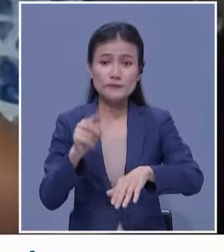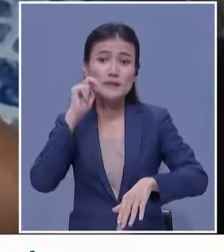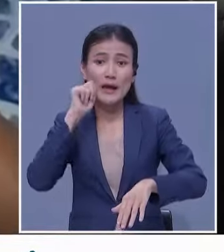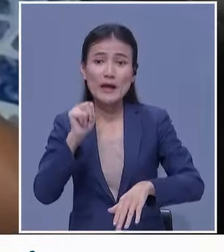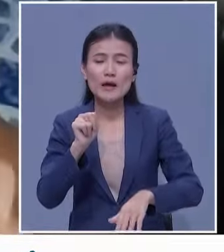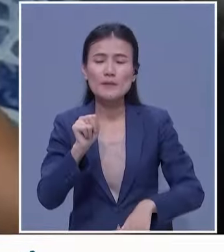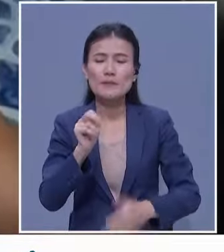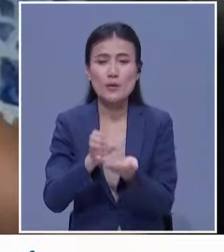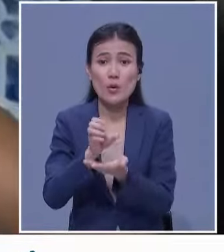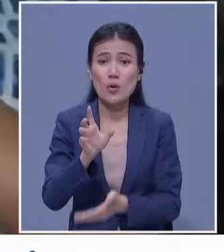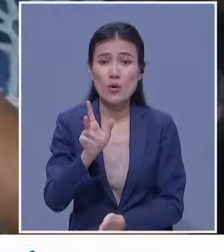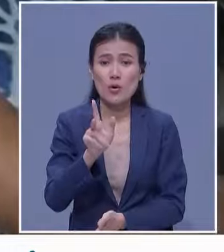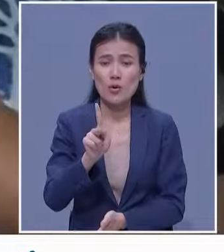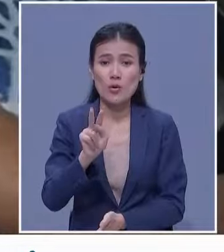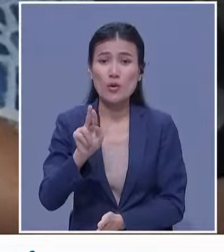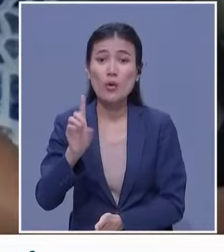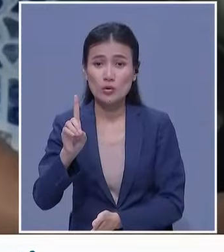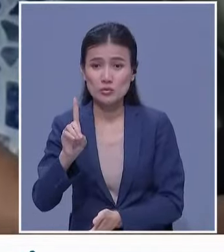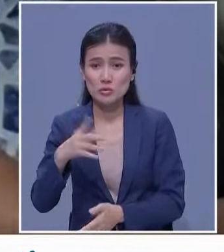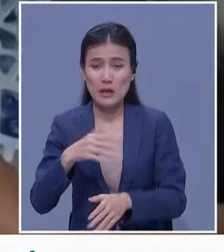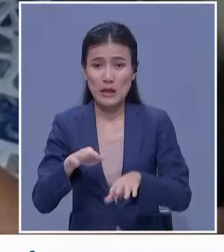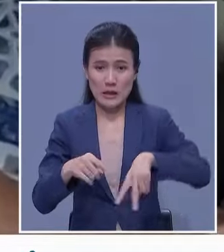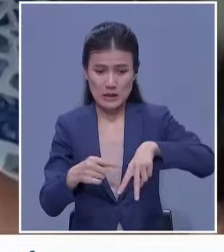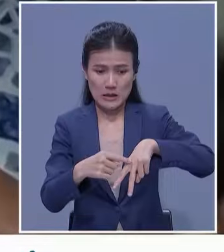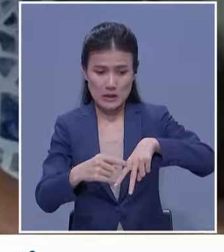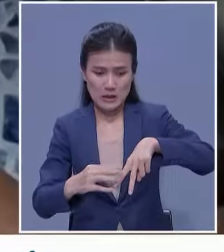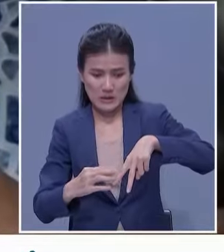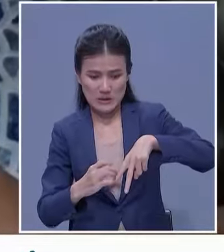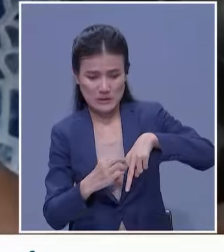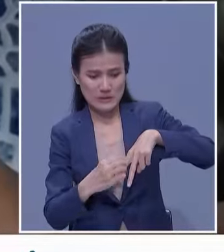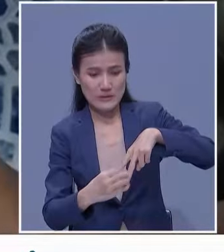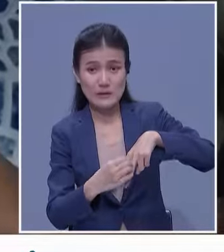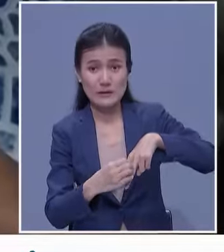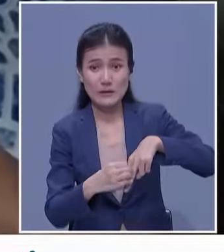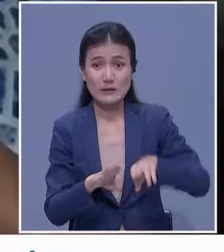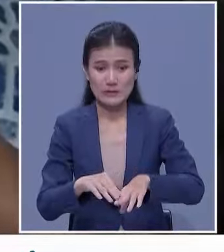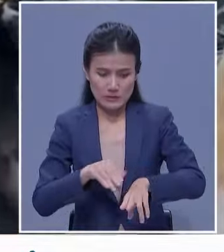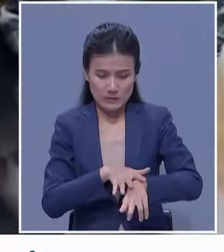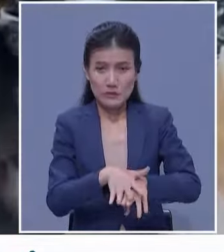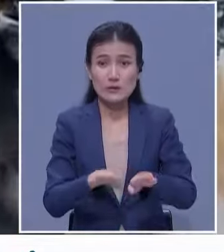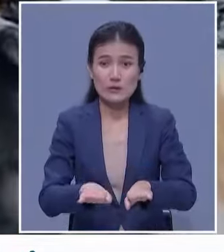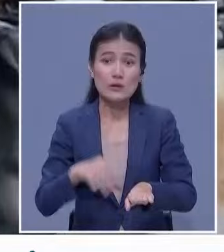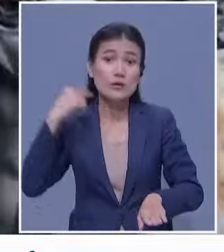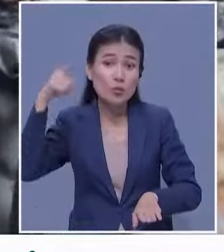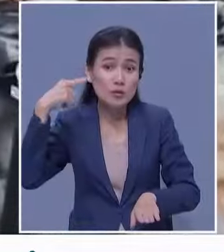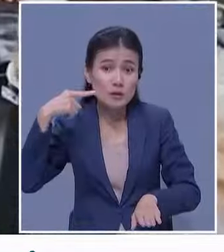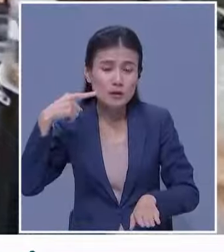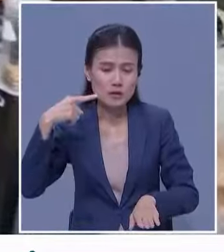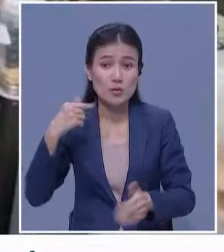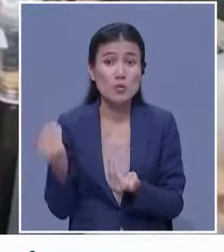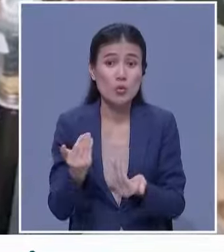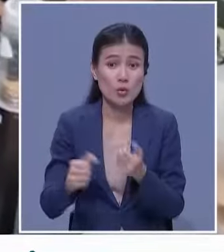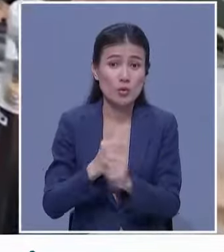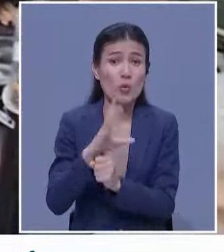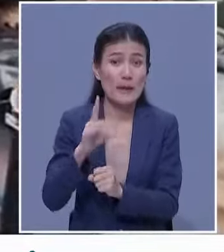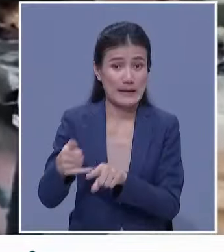ทั้ง2ข้างลงมาถึงเท้าแล้วก็น้องเด็กหญิงวัย8ขวบนะครับเป็นลูกสาวของนายธีรพงศ์คนเจ็บมีแผลจากการถูกน้ำกร